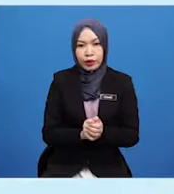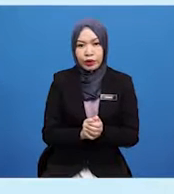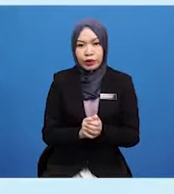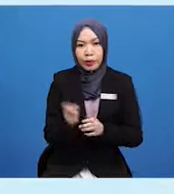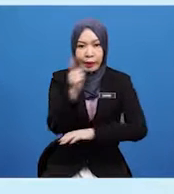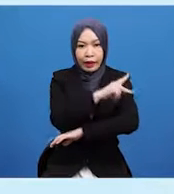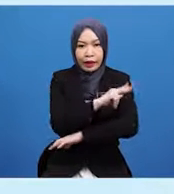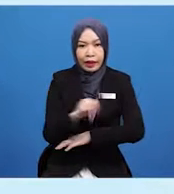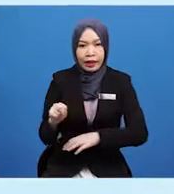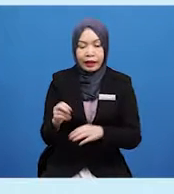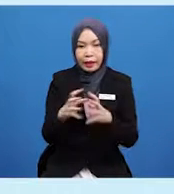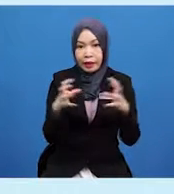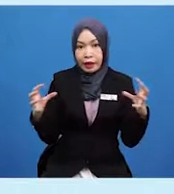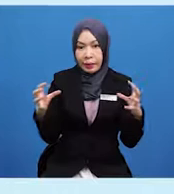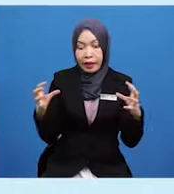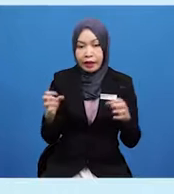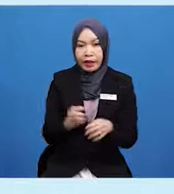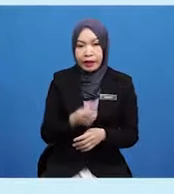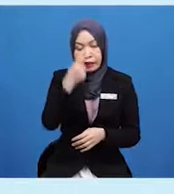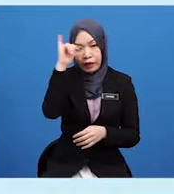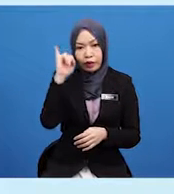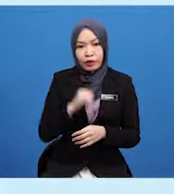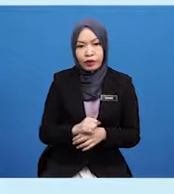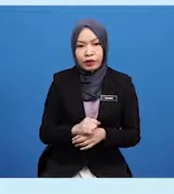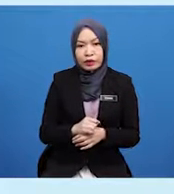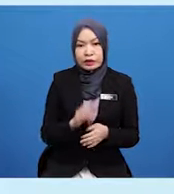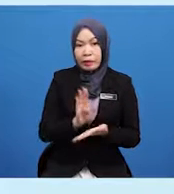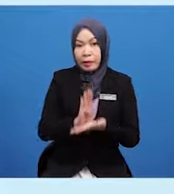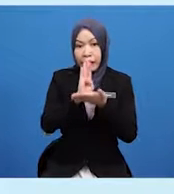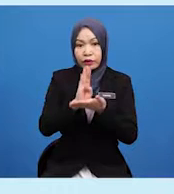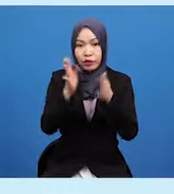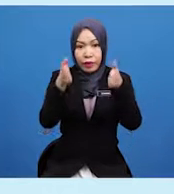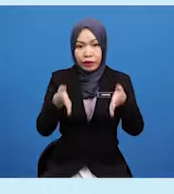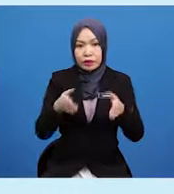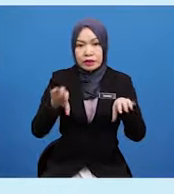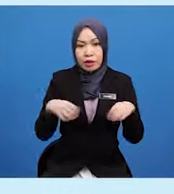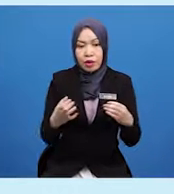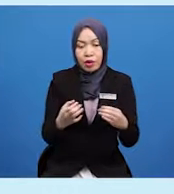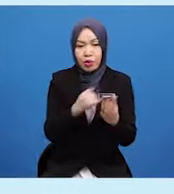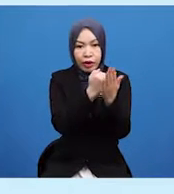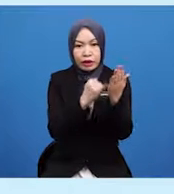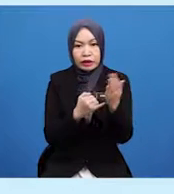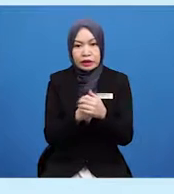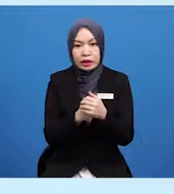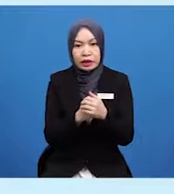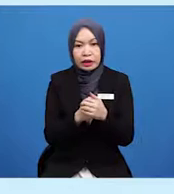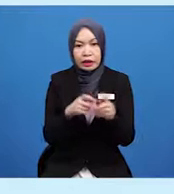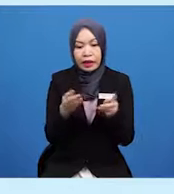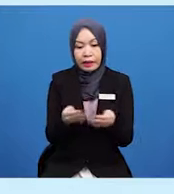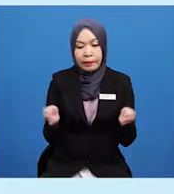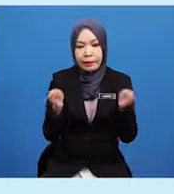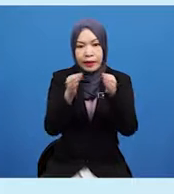membantu manusia zaman ini membuat tembikar dan melakukan aktiviti bercocok tanam manusia